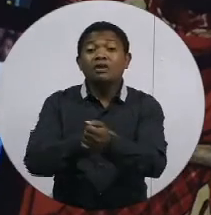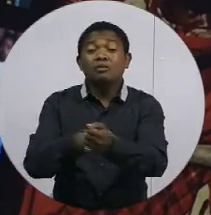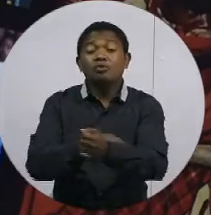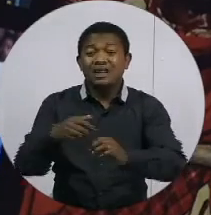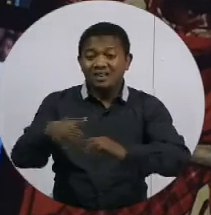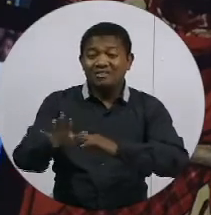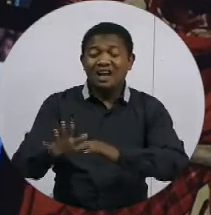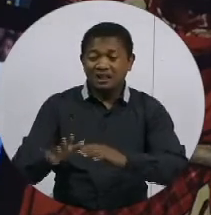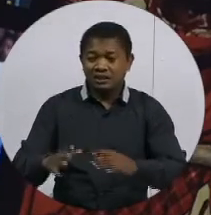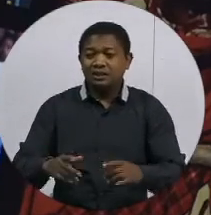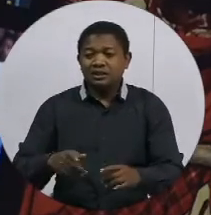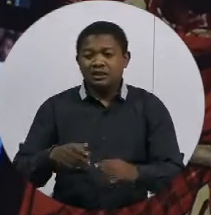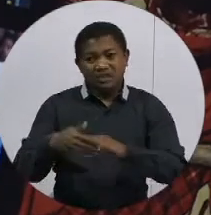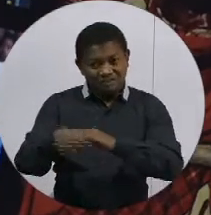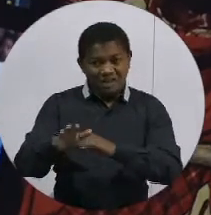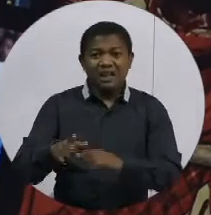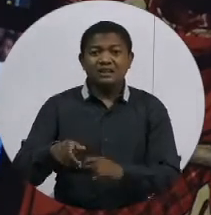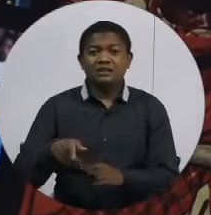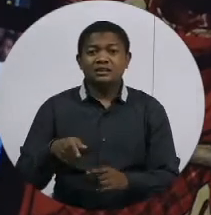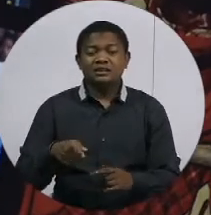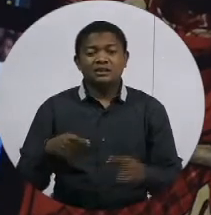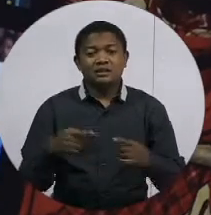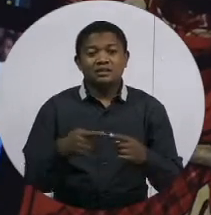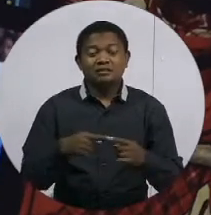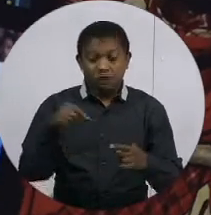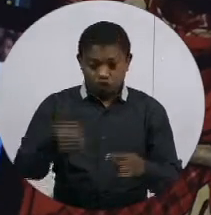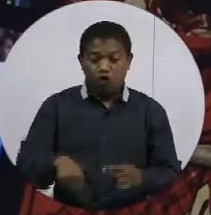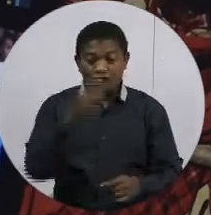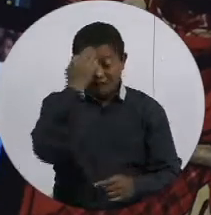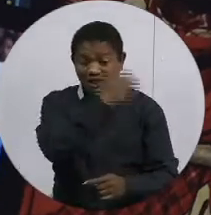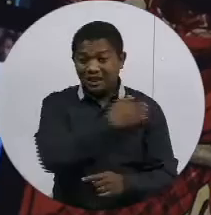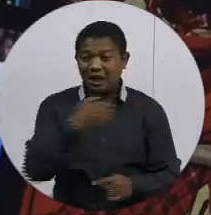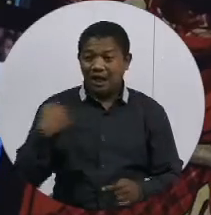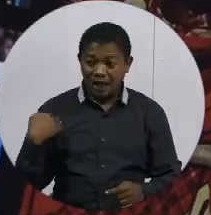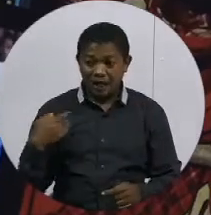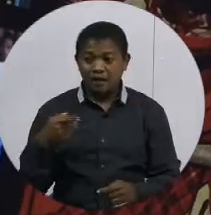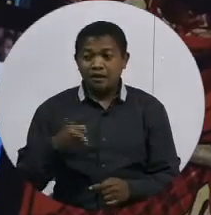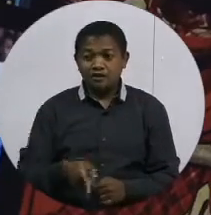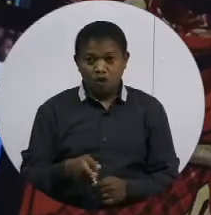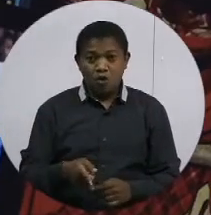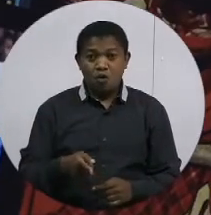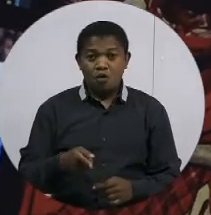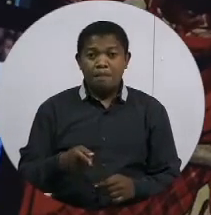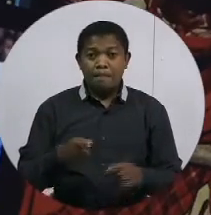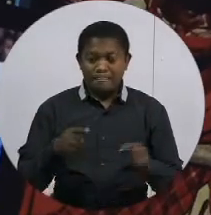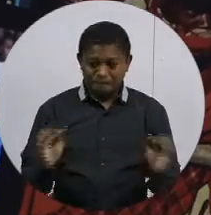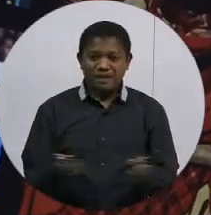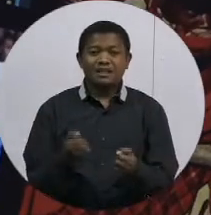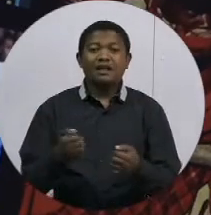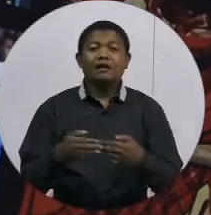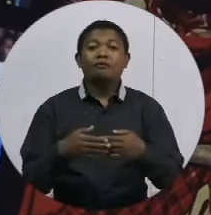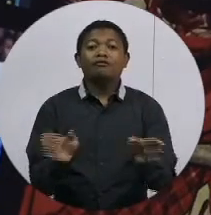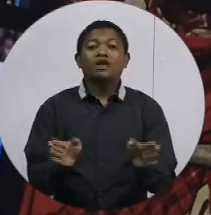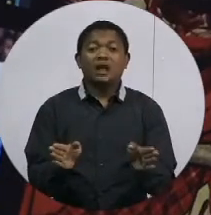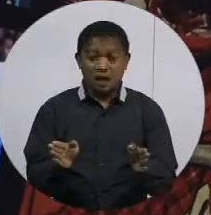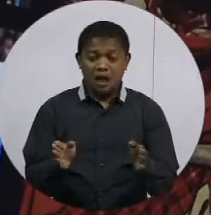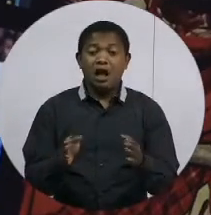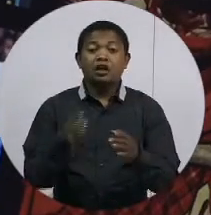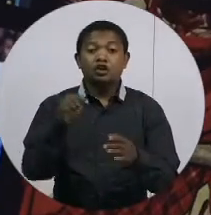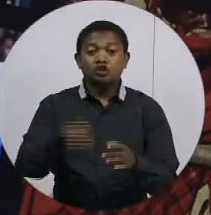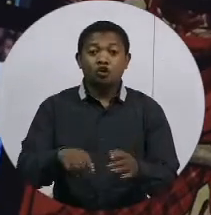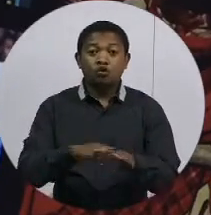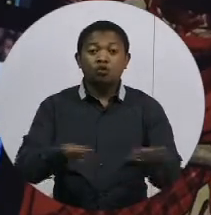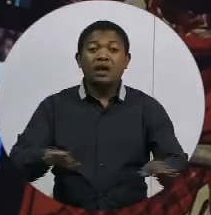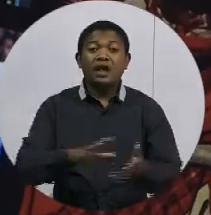atao hoe goavana be a ataon'ny fitondram-panjakana amin'ny fanokafana ohatra centre lehibe anankiray ary ivato ao amin'ny